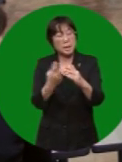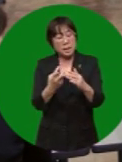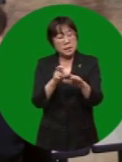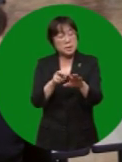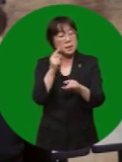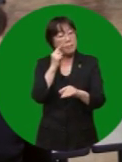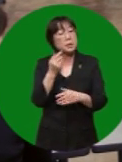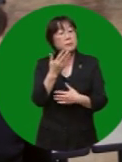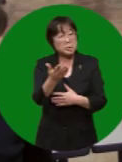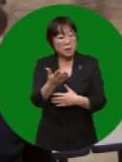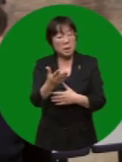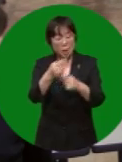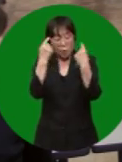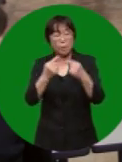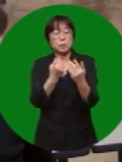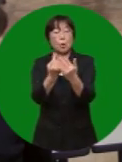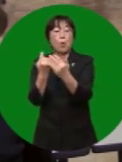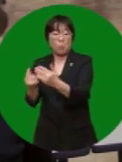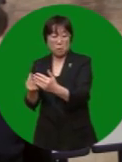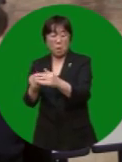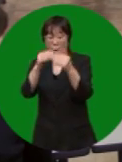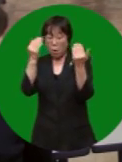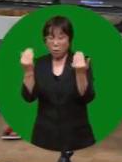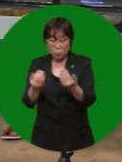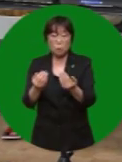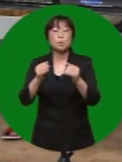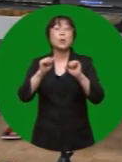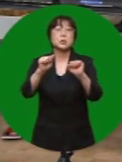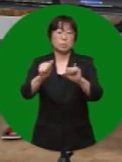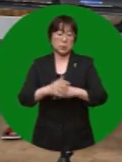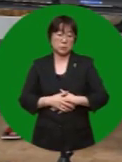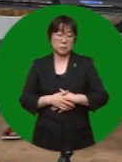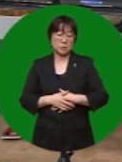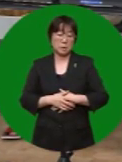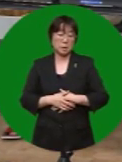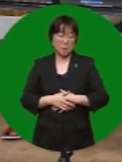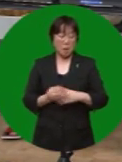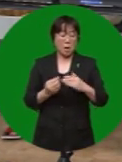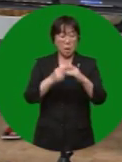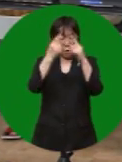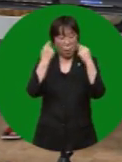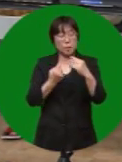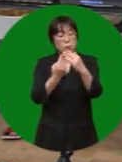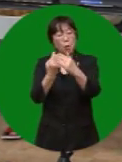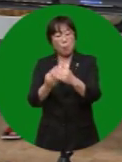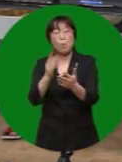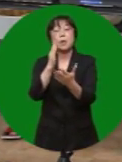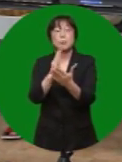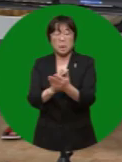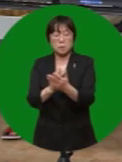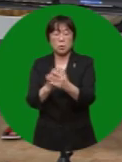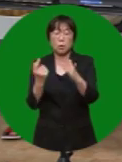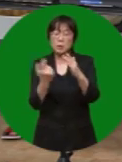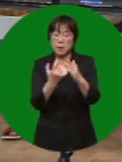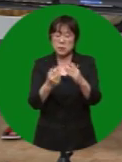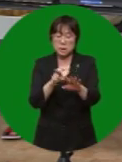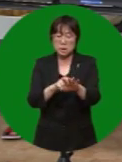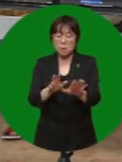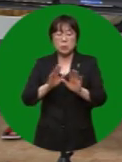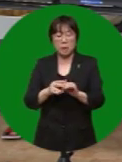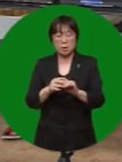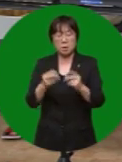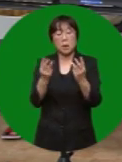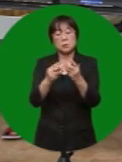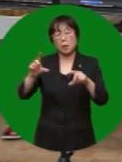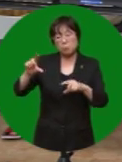ましょうよって個別に訪問したらほとんどの方がするんです。でも個別訪問やめると耐震診断される方がガ